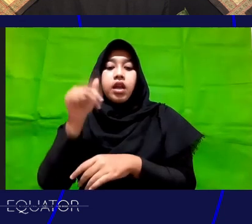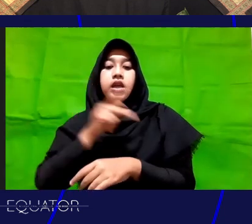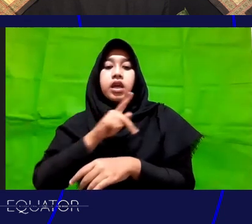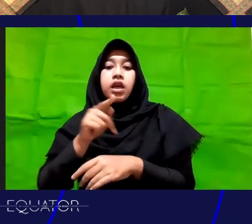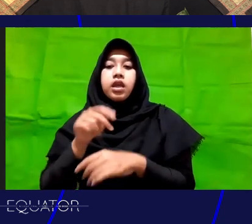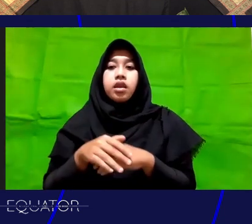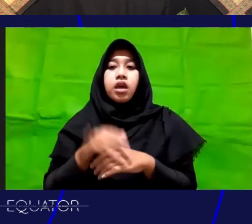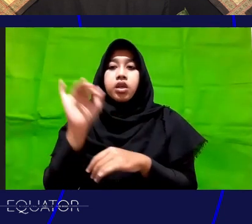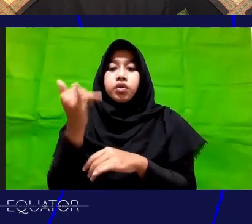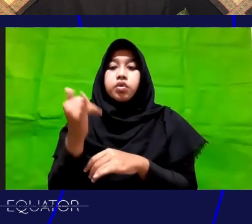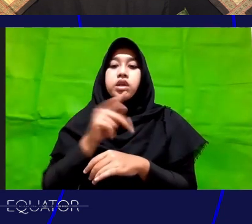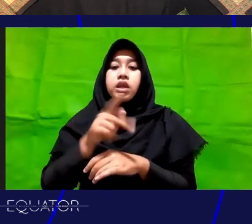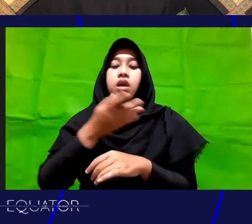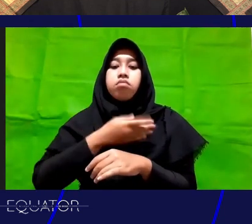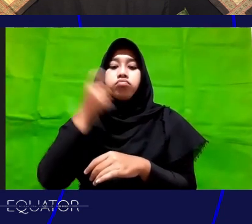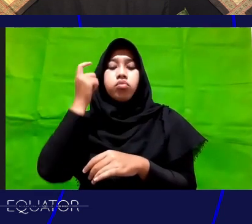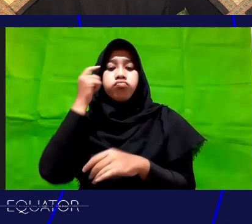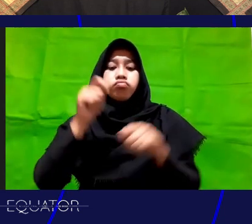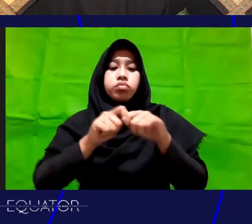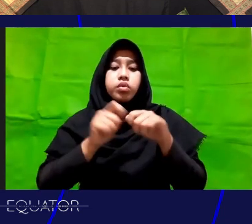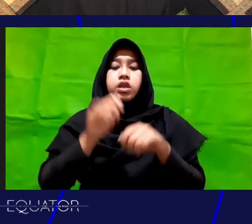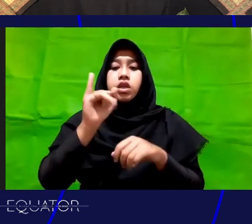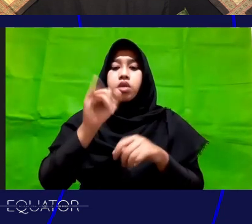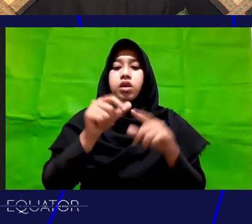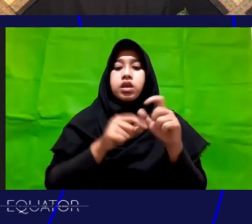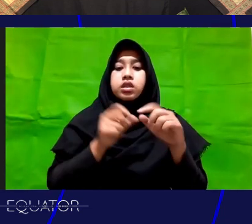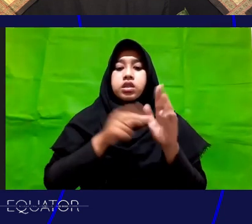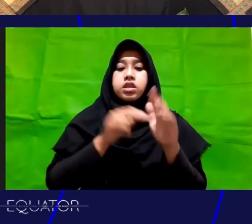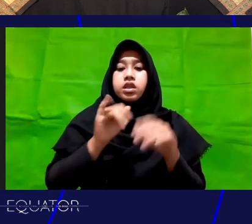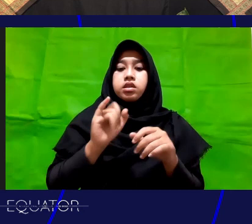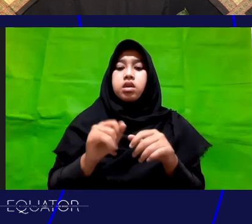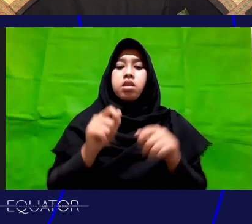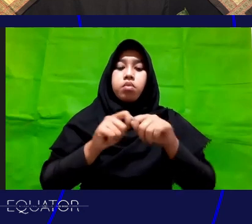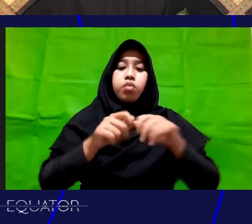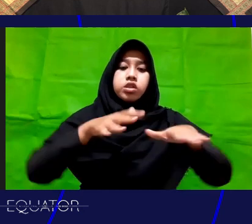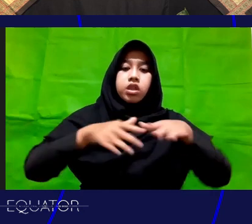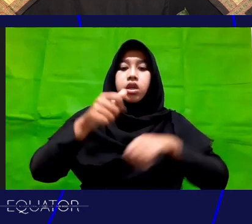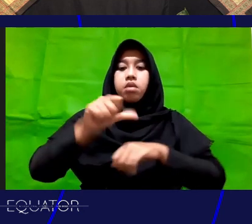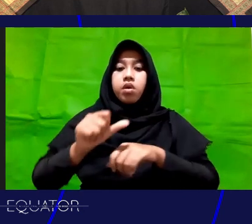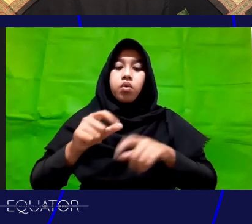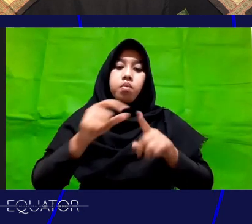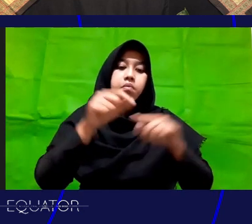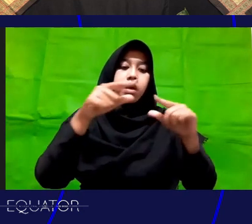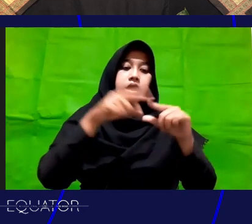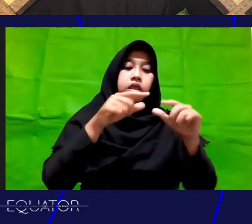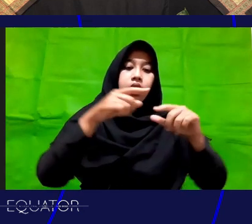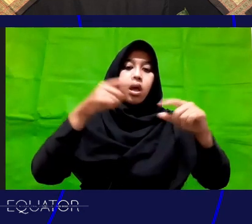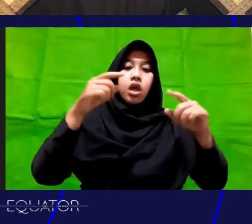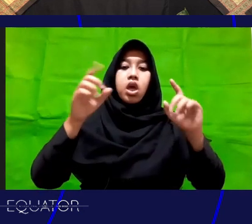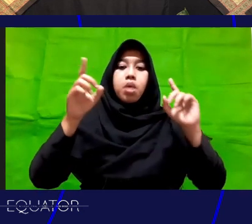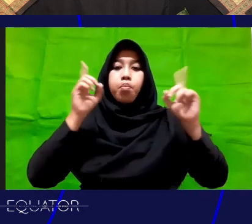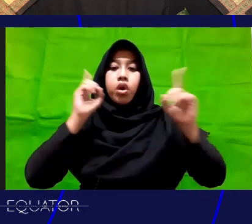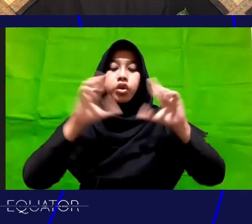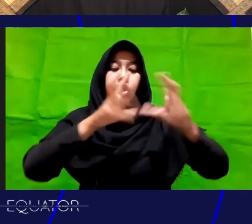menginisiasi satu bentuk presidensi yang mencoba membuat strategi baru pada peta geopolitikal dunia gitu. Jadi kalau